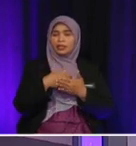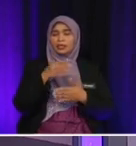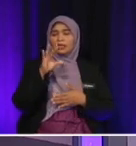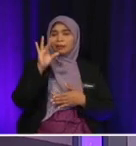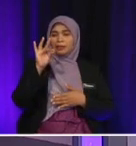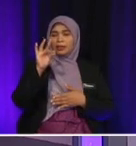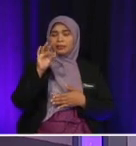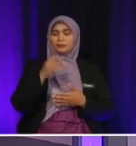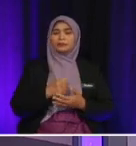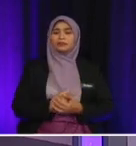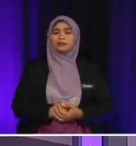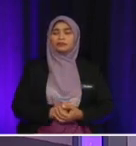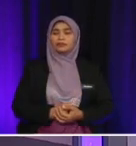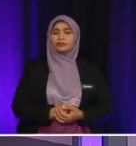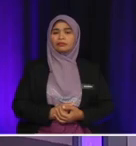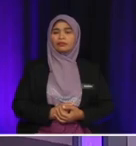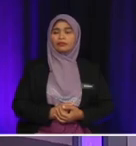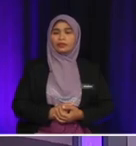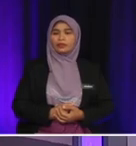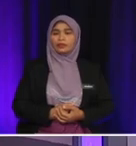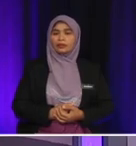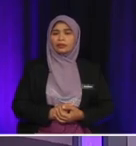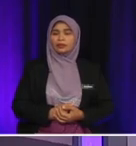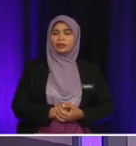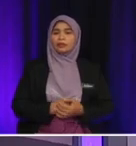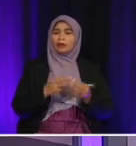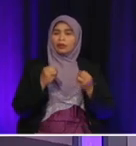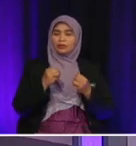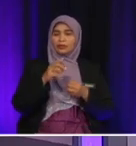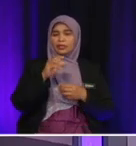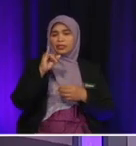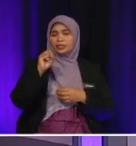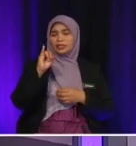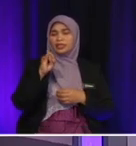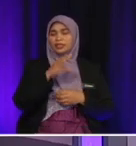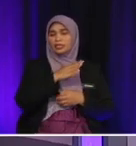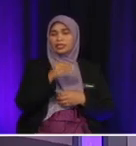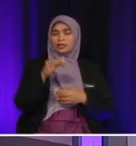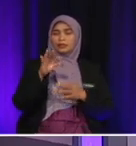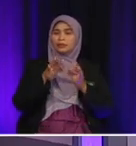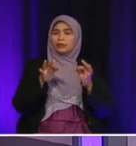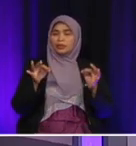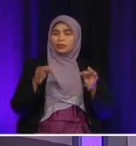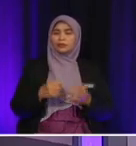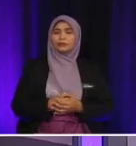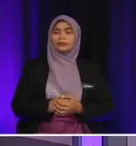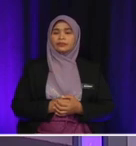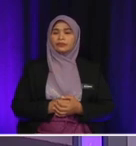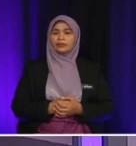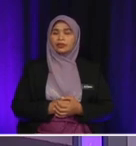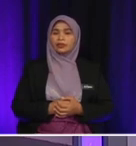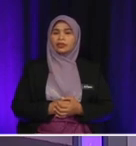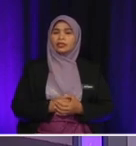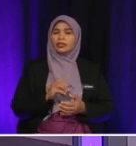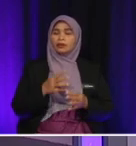patah perkataan ya sebab nak Tulis isi lagi nak tulis huraian lagi ya seterusnya kita tengok pula